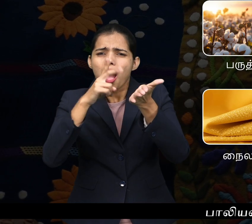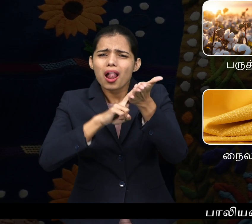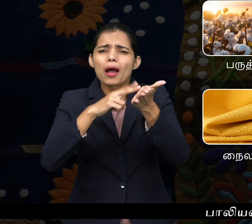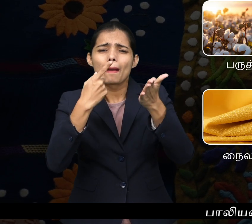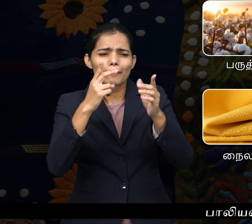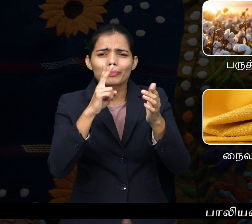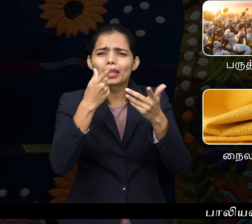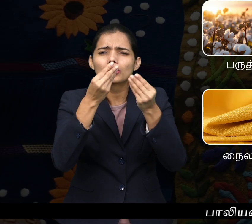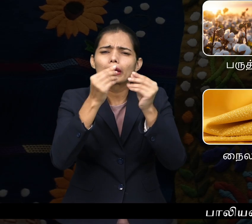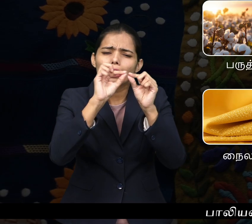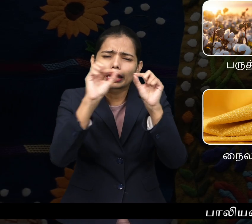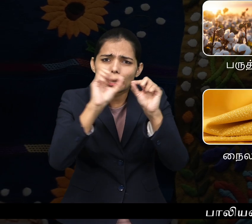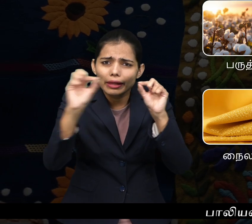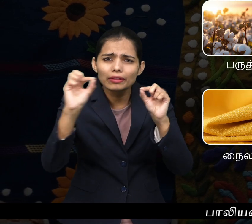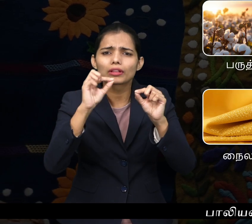பாலிஸ்டர் போன்றவை